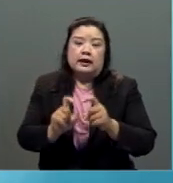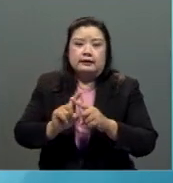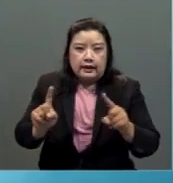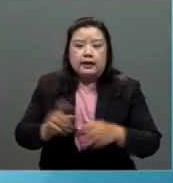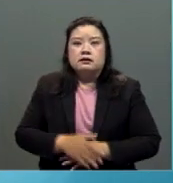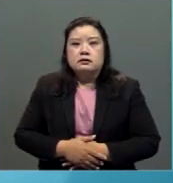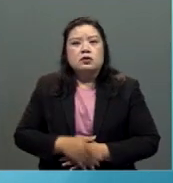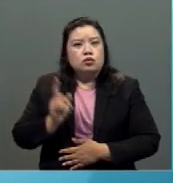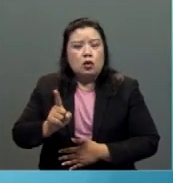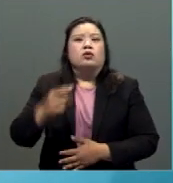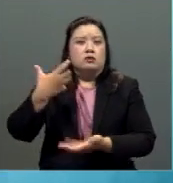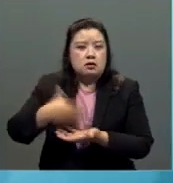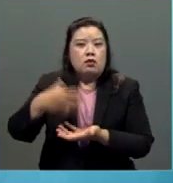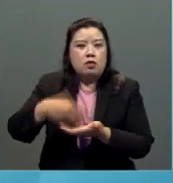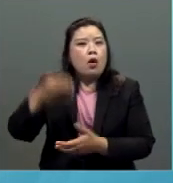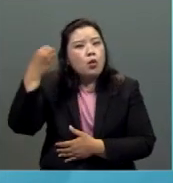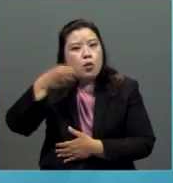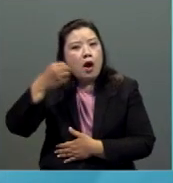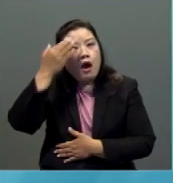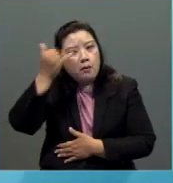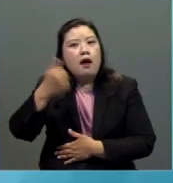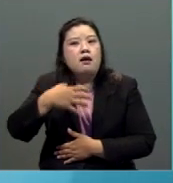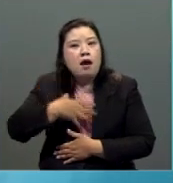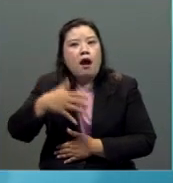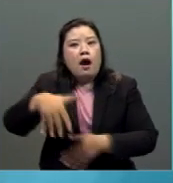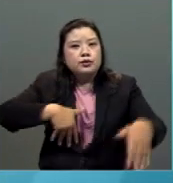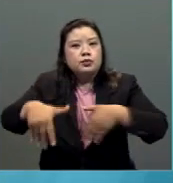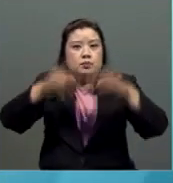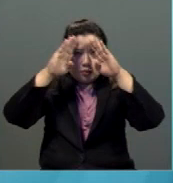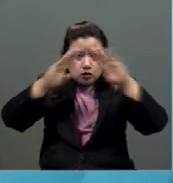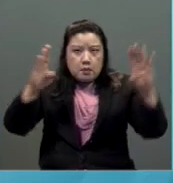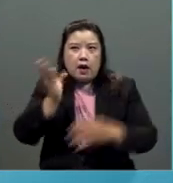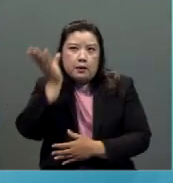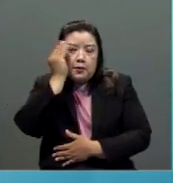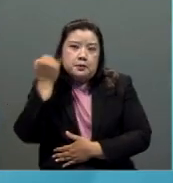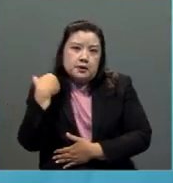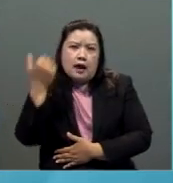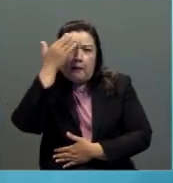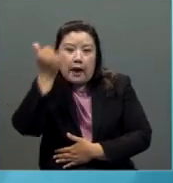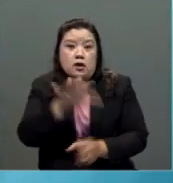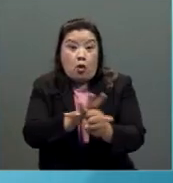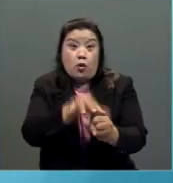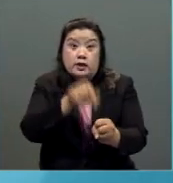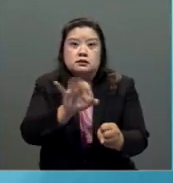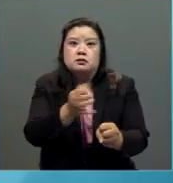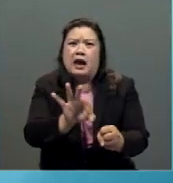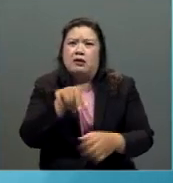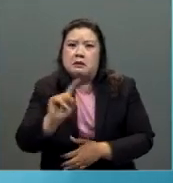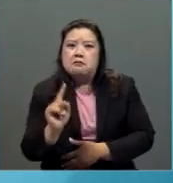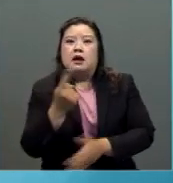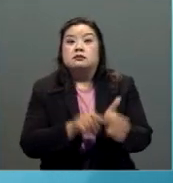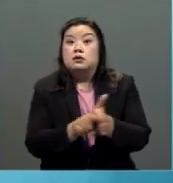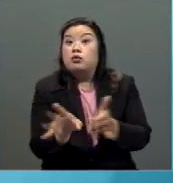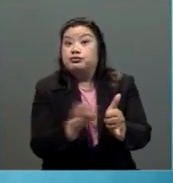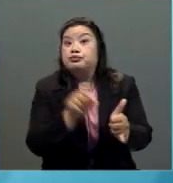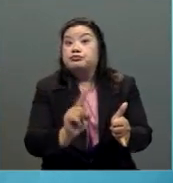กวันโดยละเอียดเพื่อให้พี่น้องประชาชนได้เรียนรู้เพราะโรคนี้เป็นโรคใหม่และอาการก็รับรู้กัน